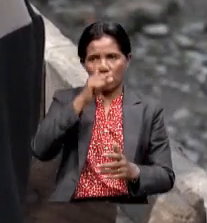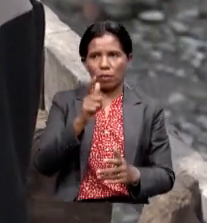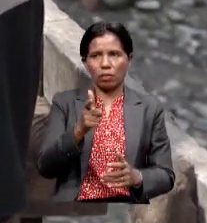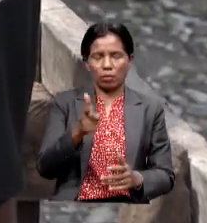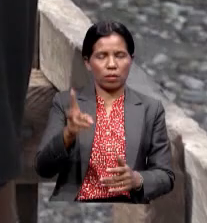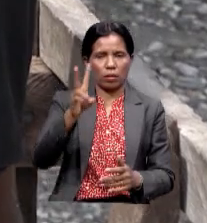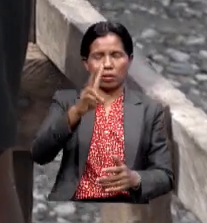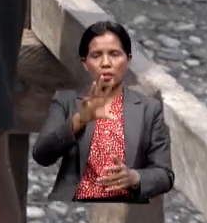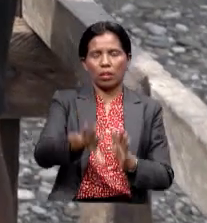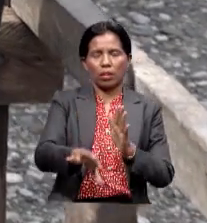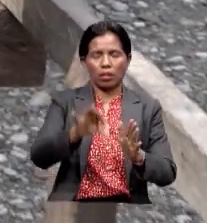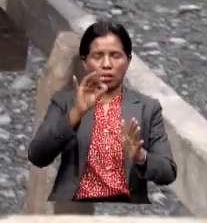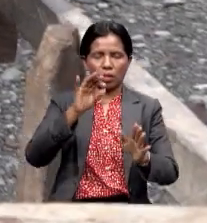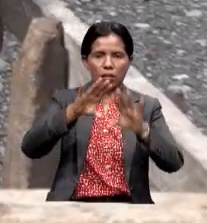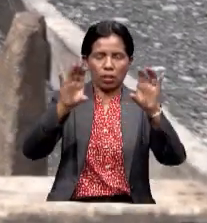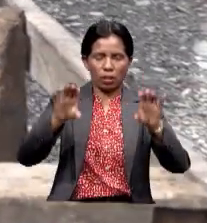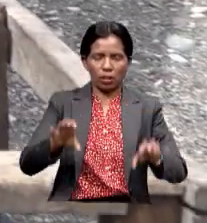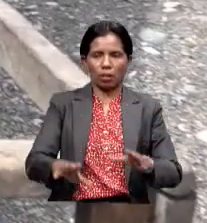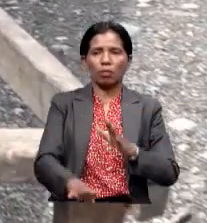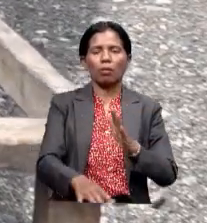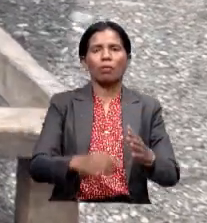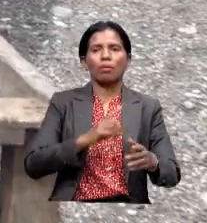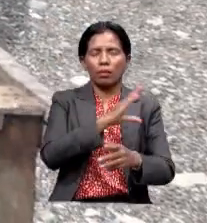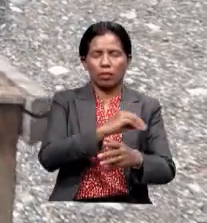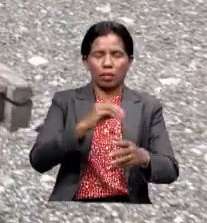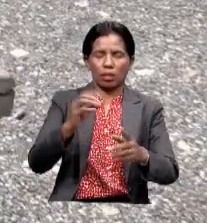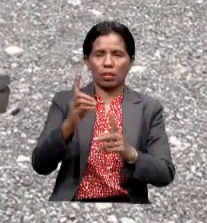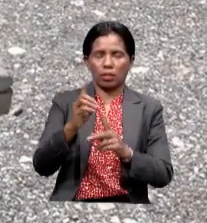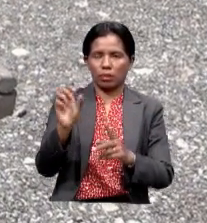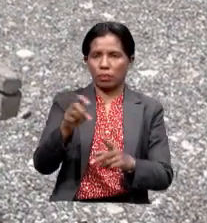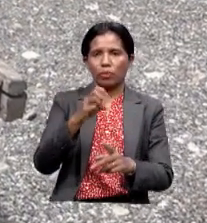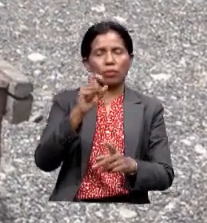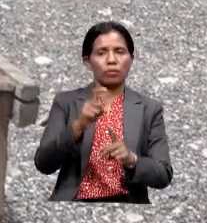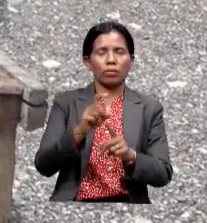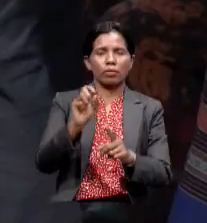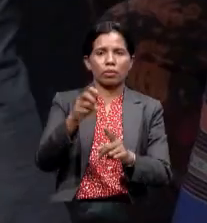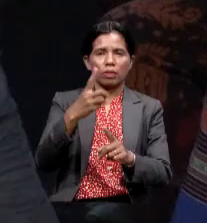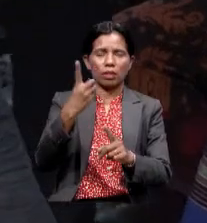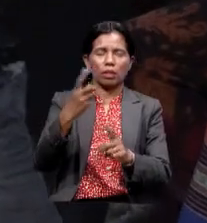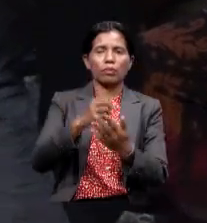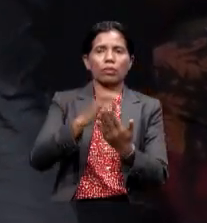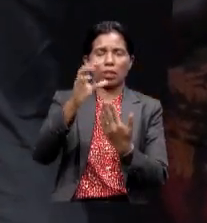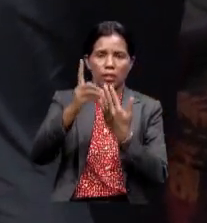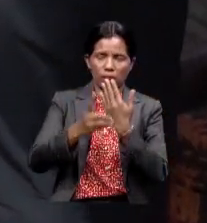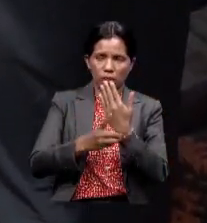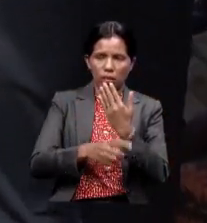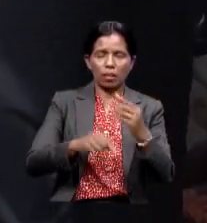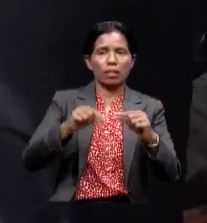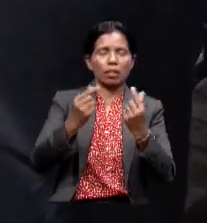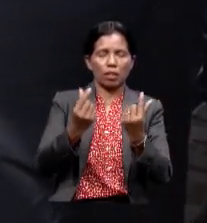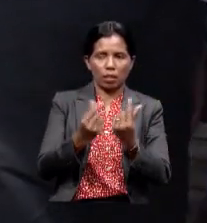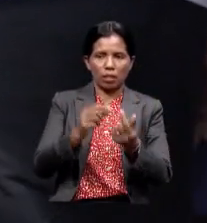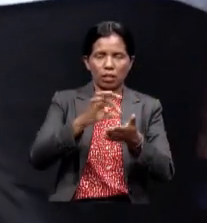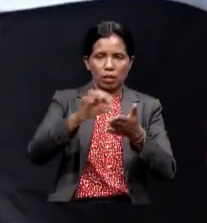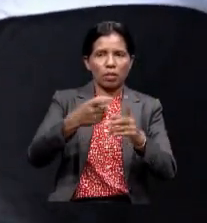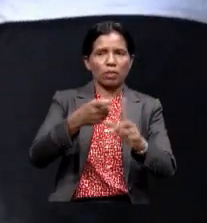rua hetangona sertedang moris i haloran sanu resin sia fulan dezembro tina rihun rua ruanu resin rua wanyira ekipa registro móvel husi